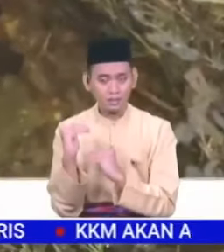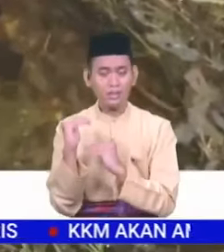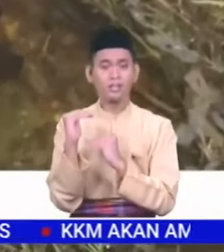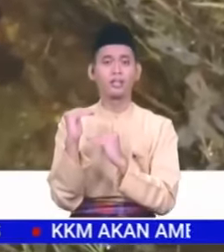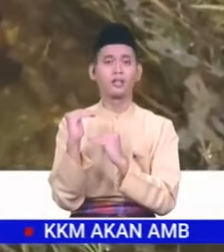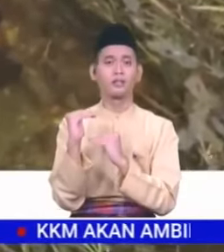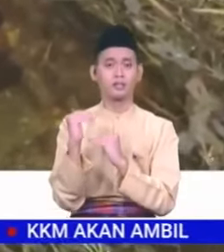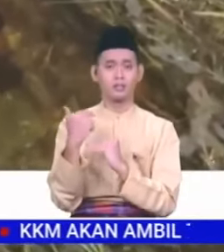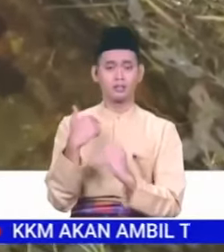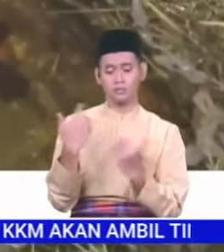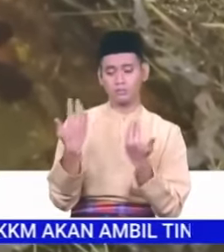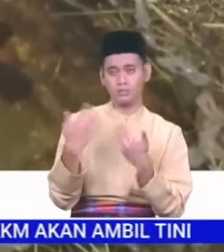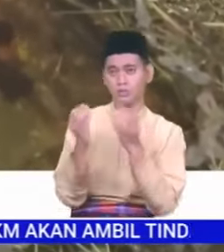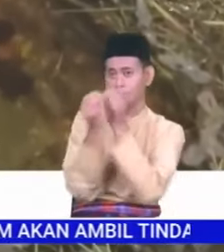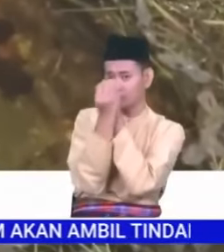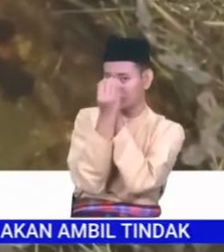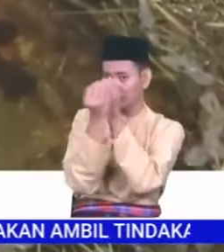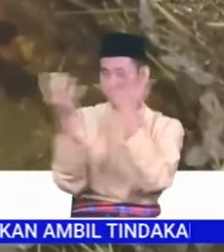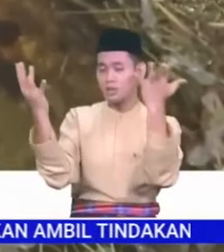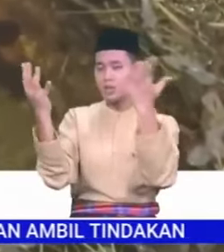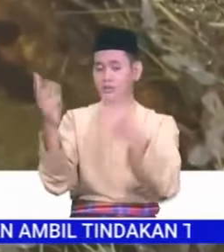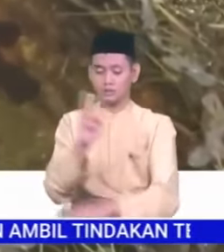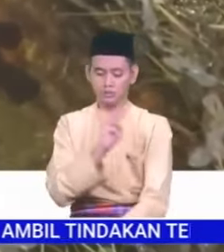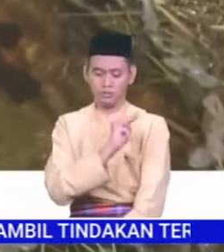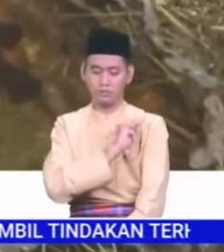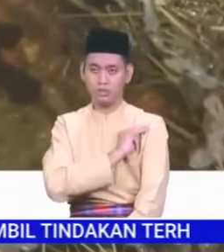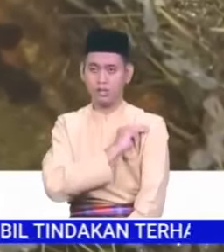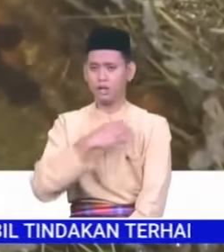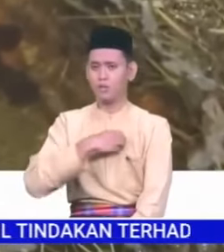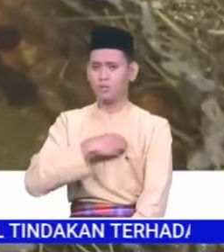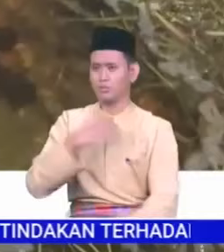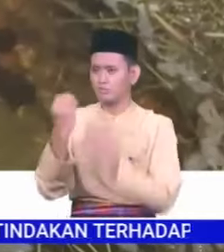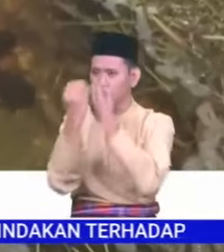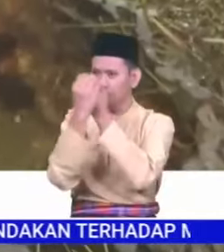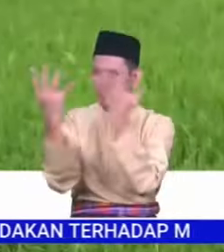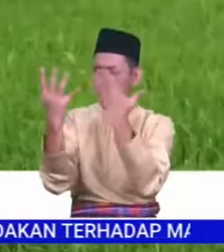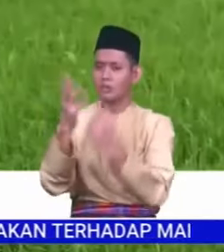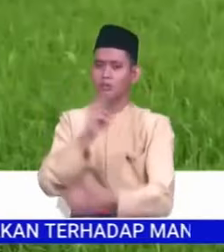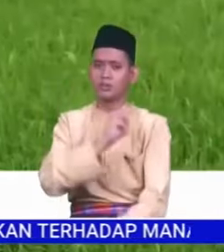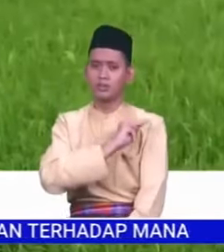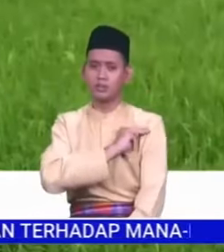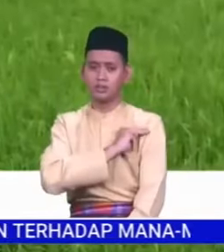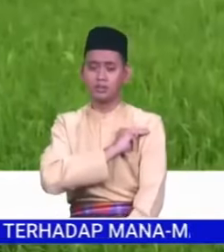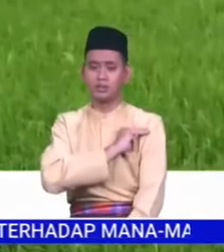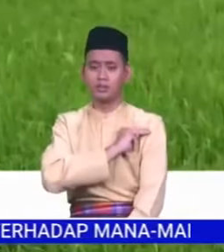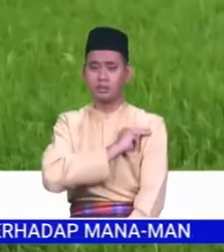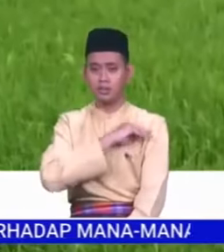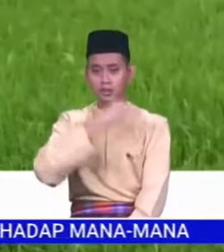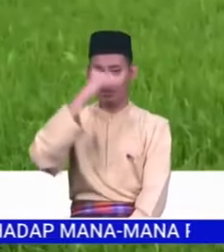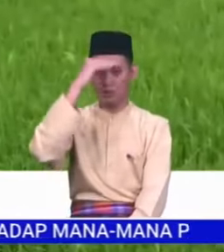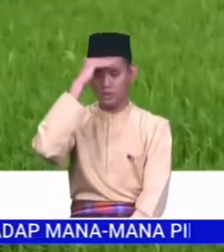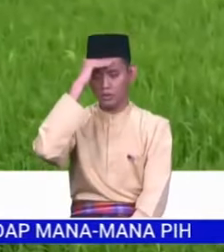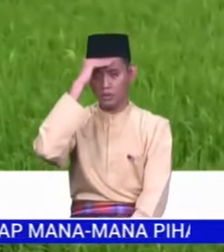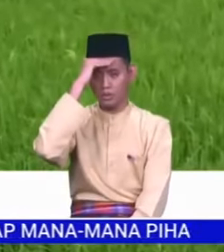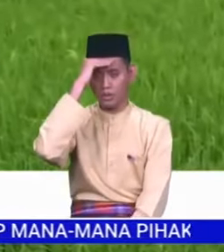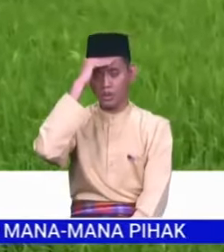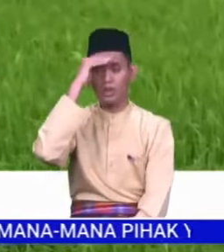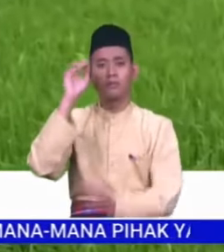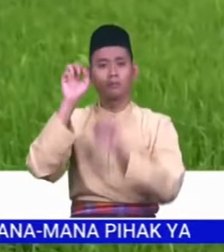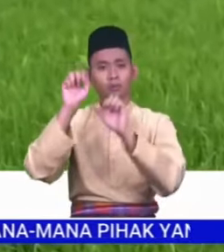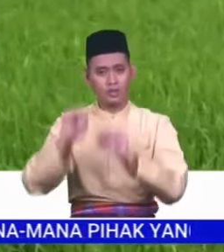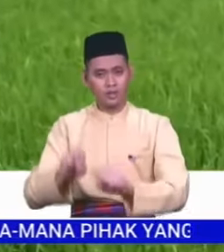pada eco-friendly Joho dapat dilaksanakan semoga ianya dapat